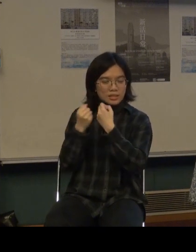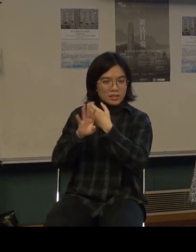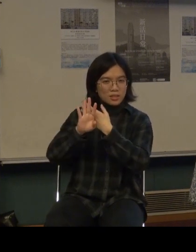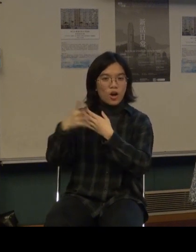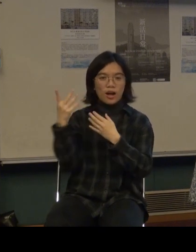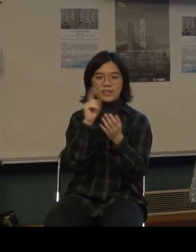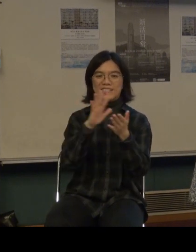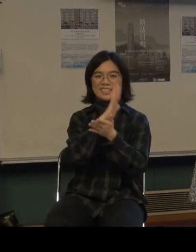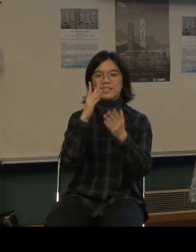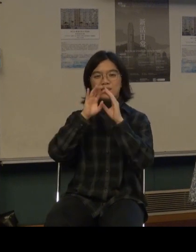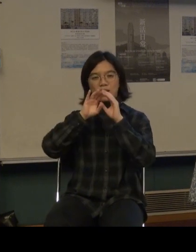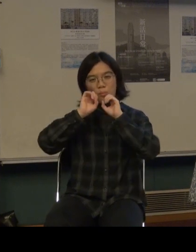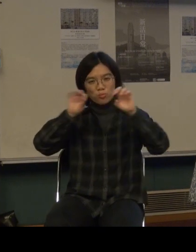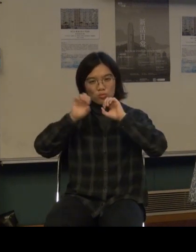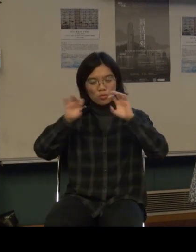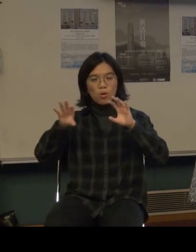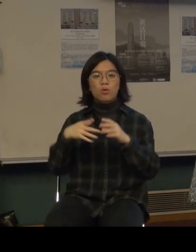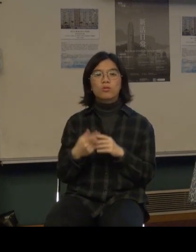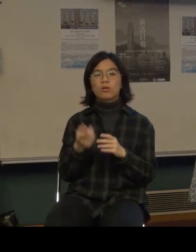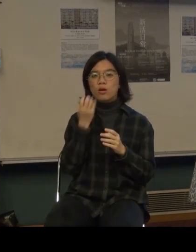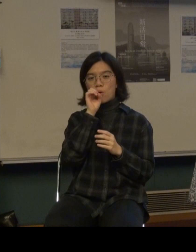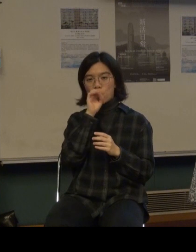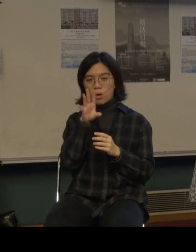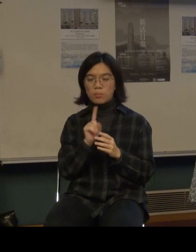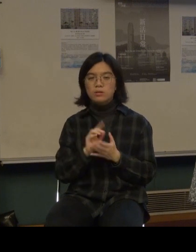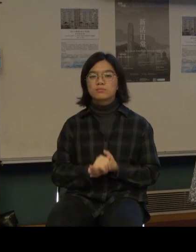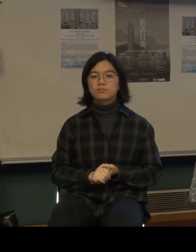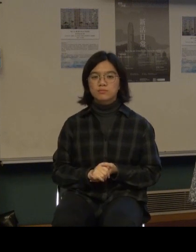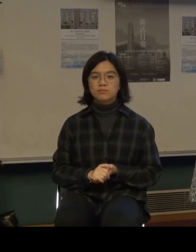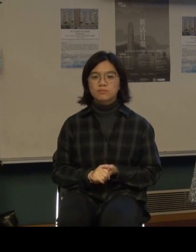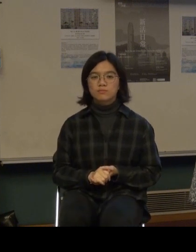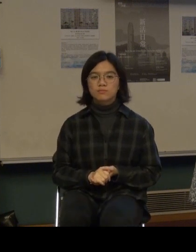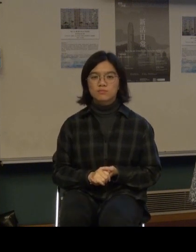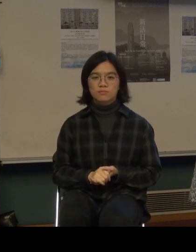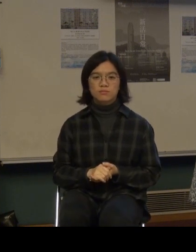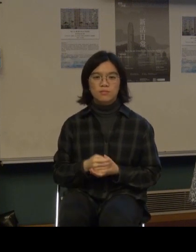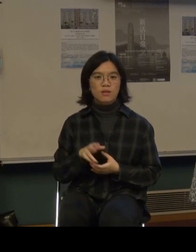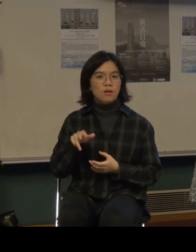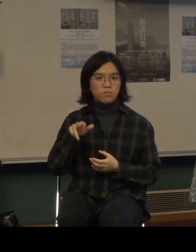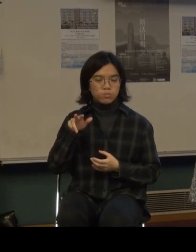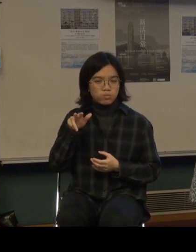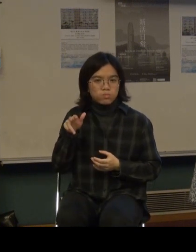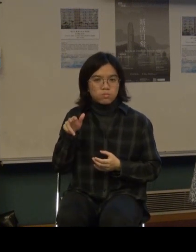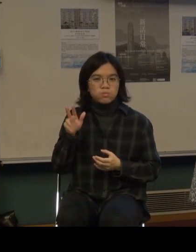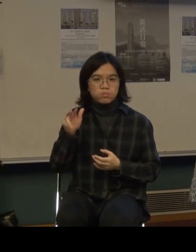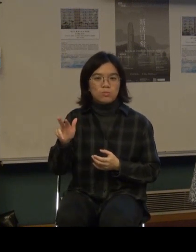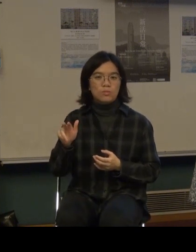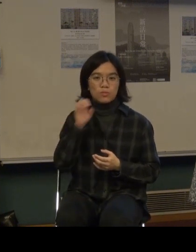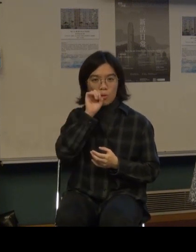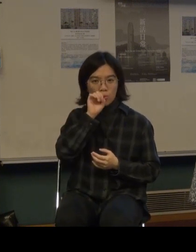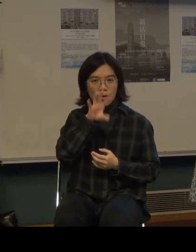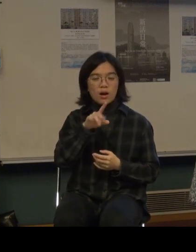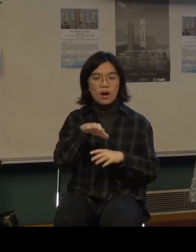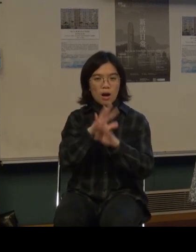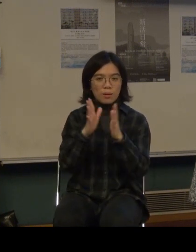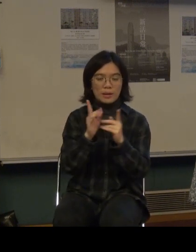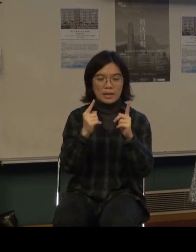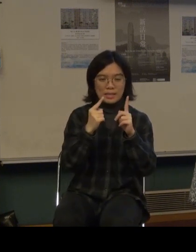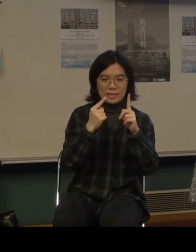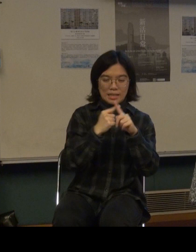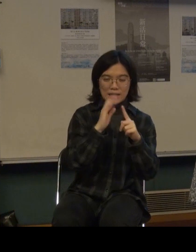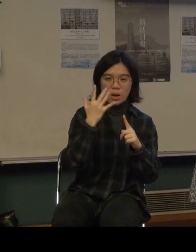report 嗰度咧，佢都係咁樣講嘅。佢就講咗幾樣嘢嘅，就係話咧，我哋咧係要用最少嘅人力物力咧，